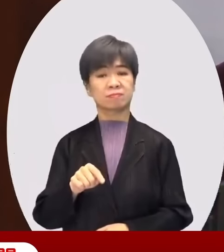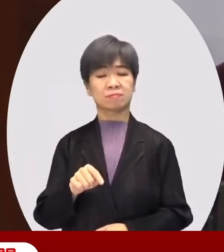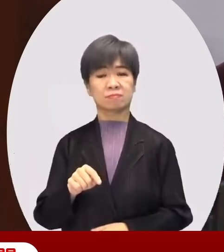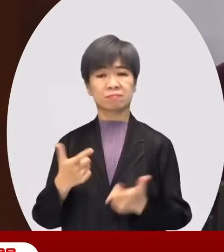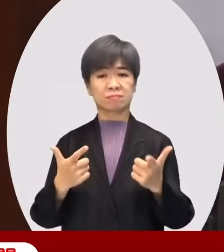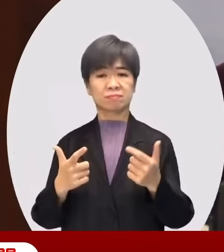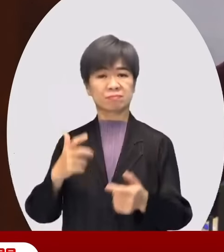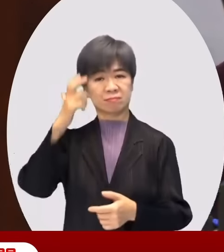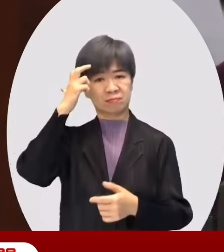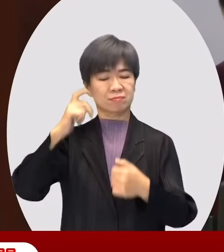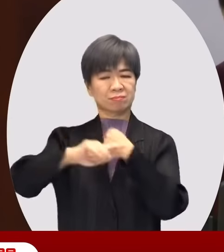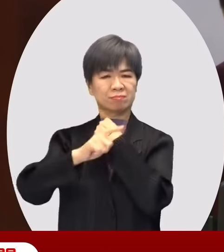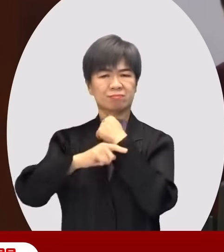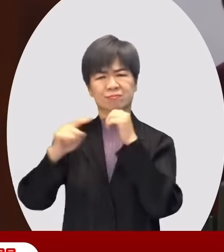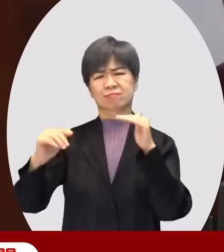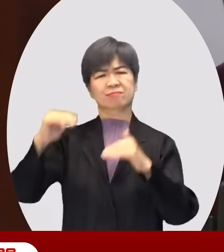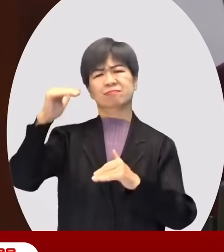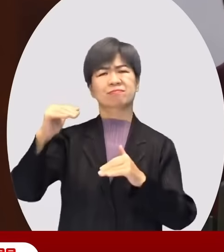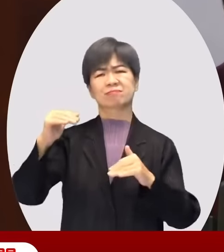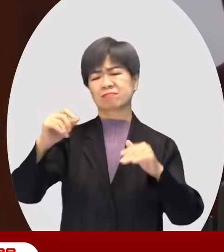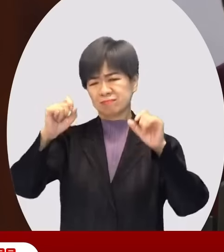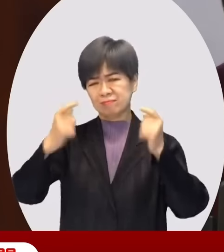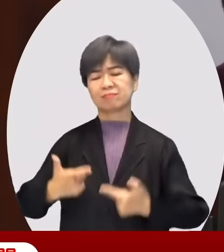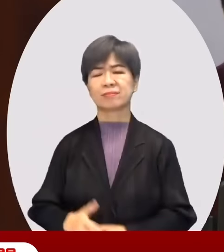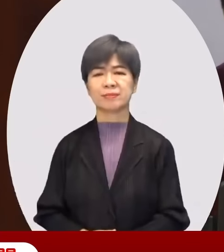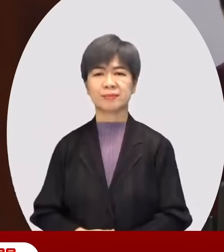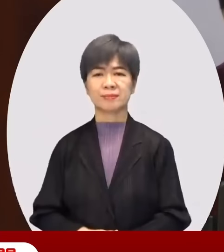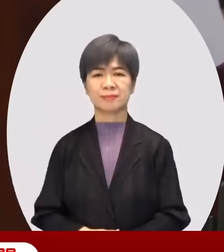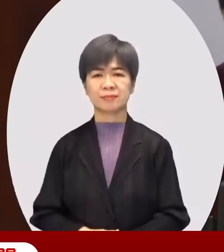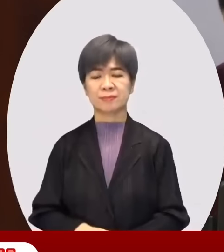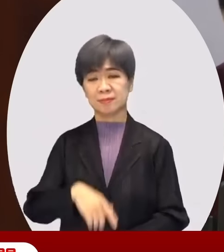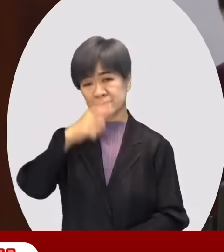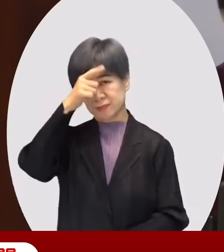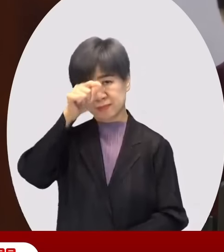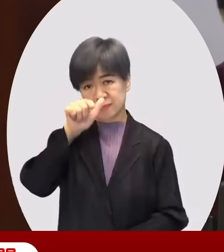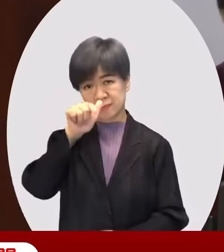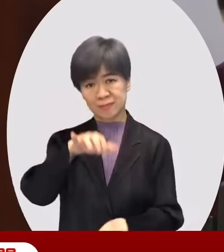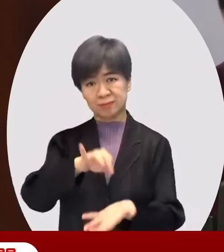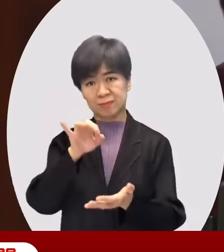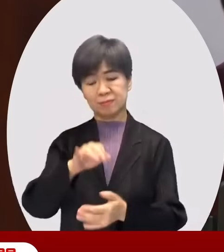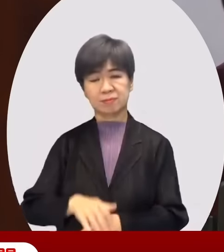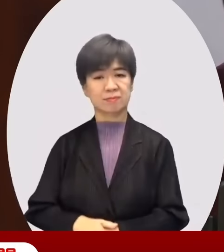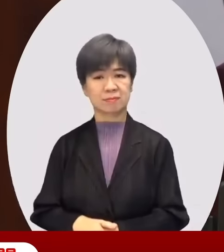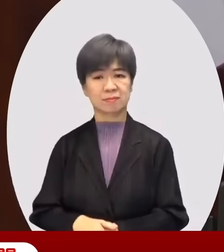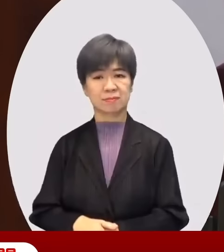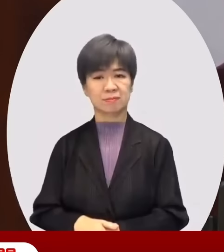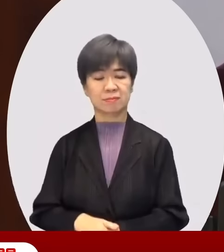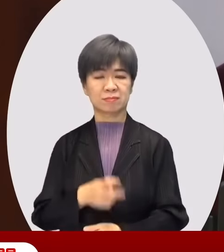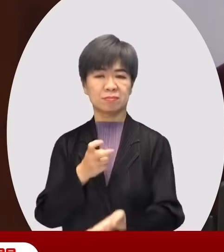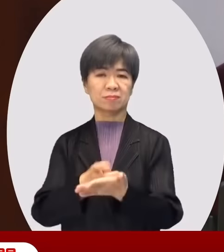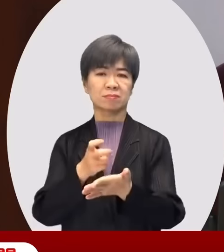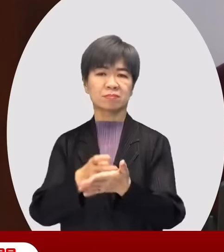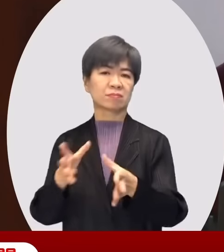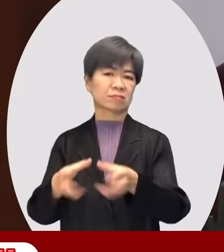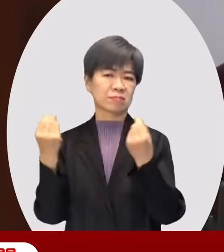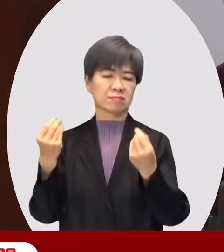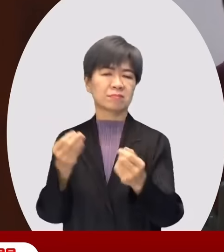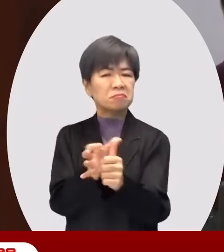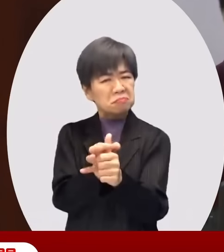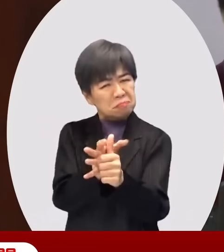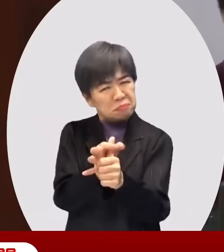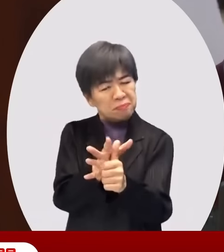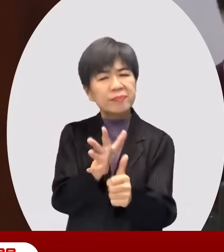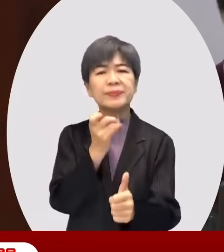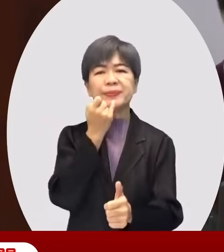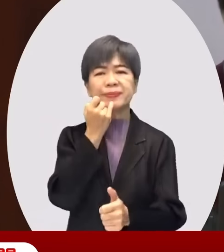应该不是宪法层次的修法，所以黄教授认为没有采取严格标准的必要，应该是宽